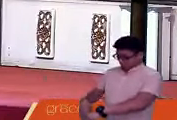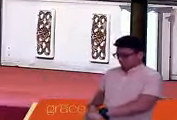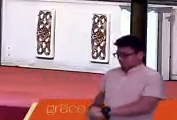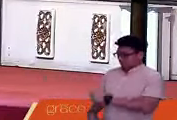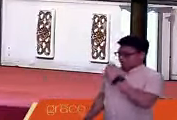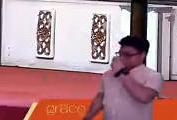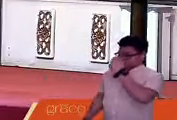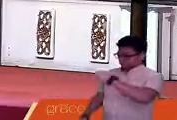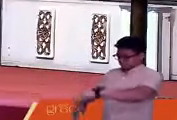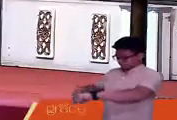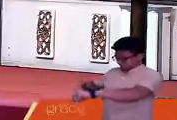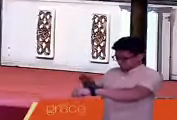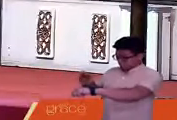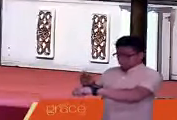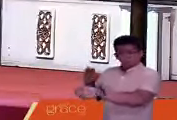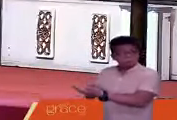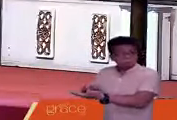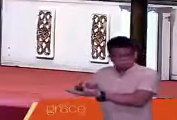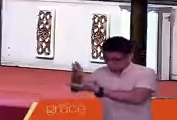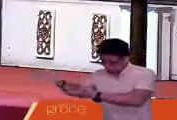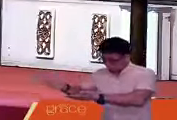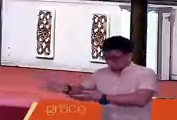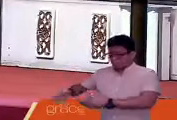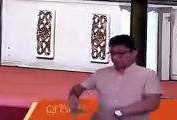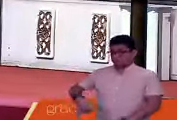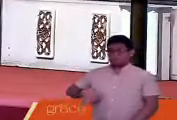Ice ba o kulor?